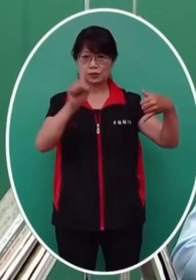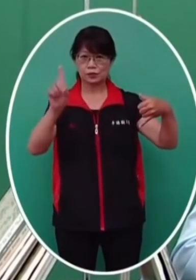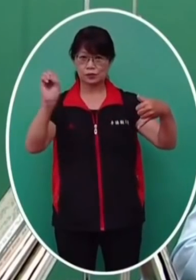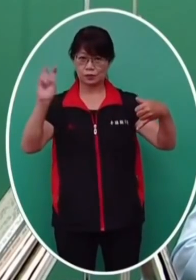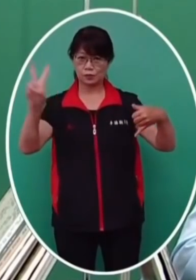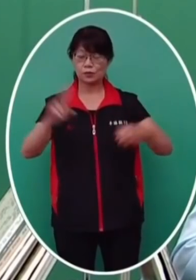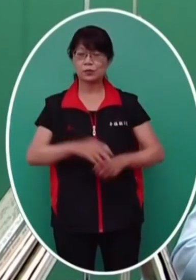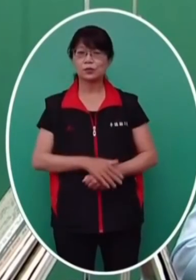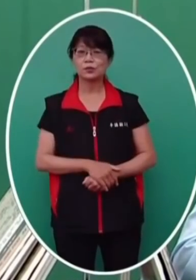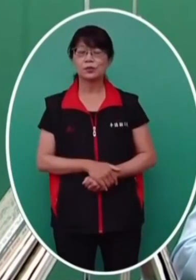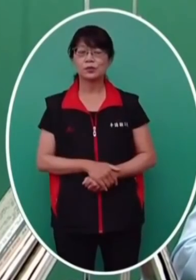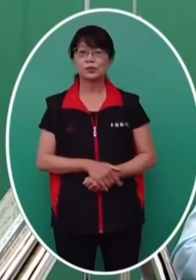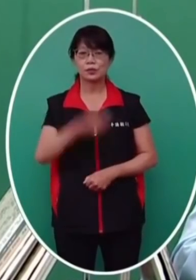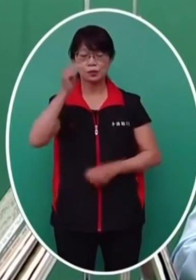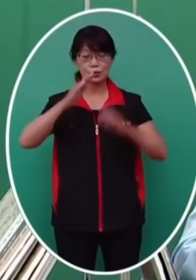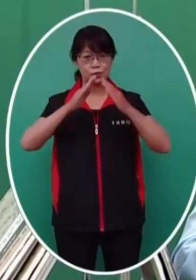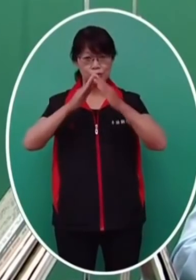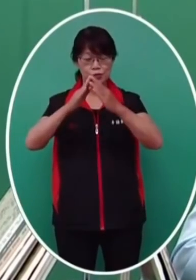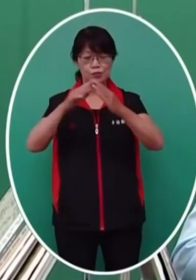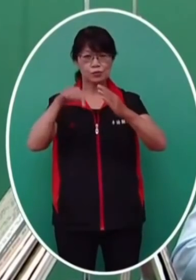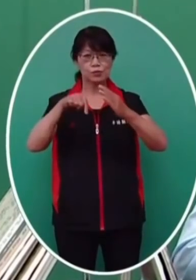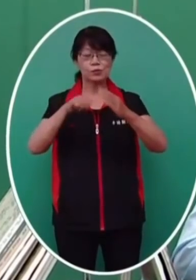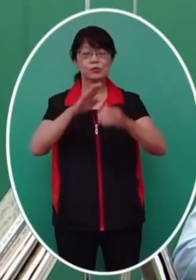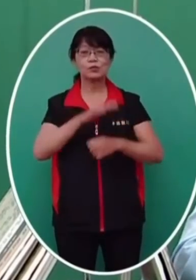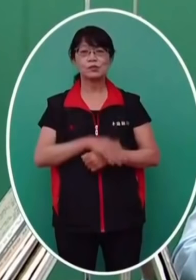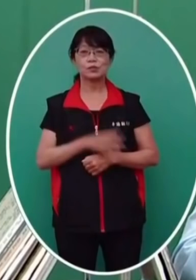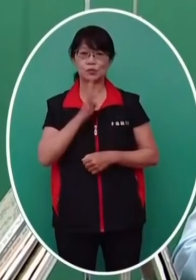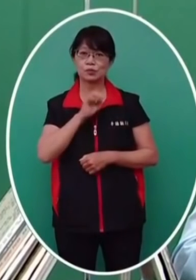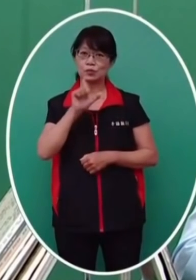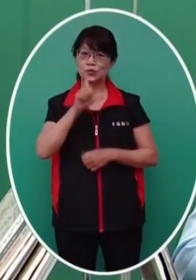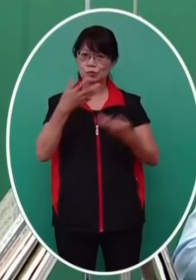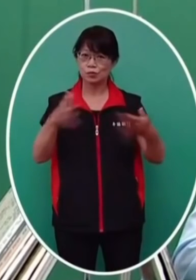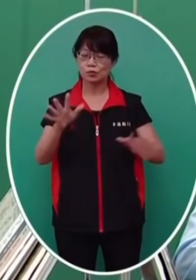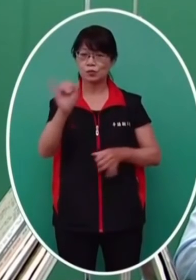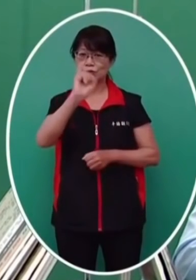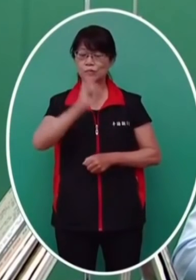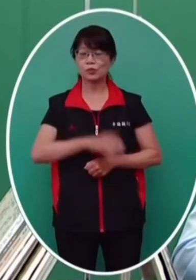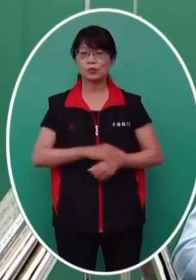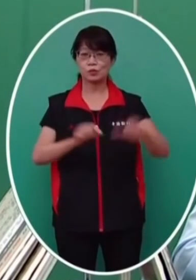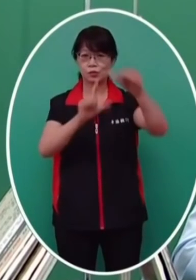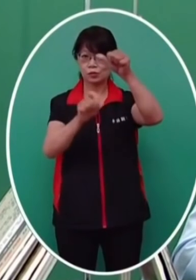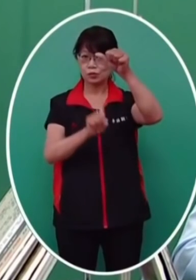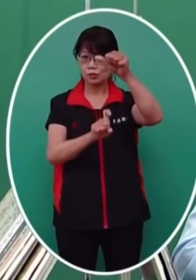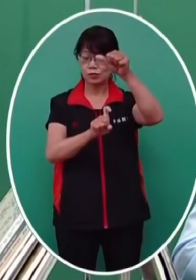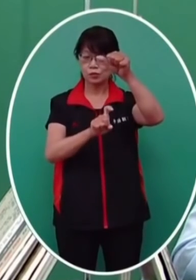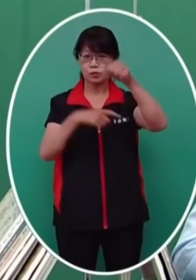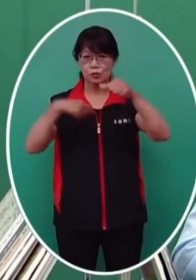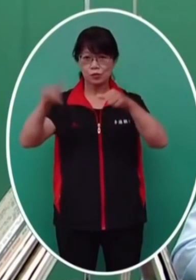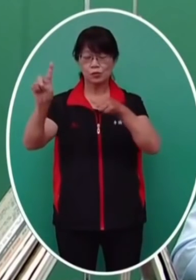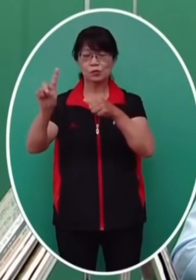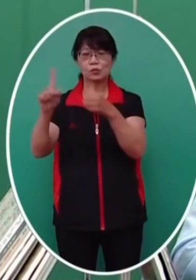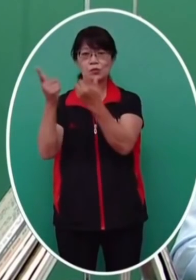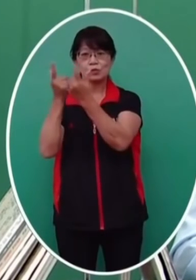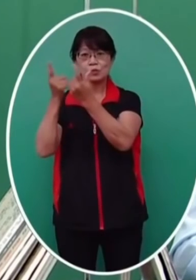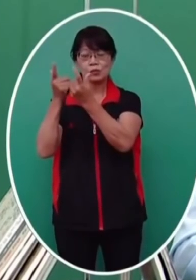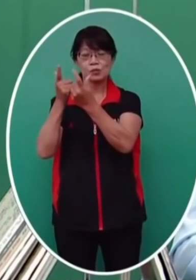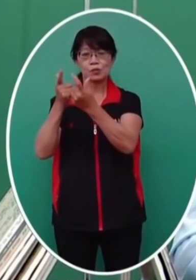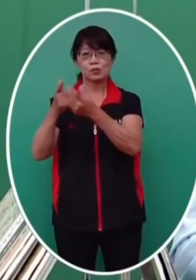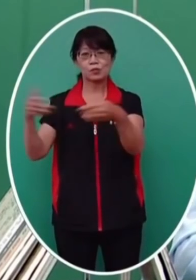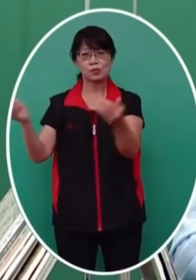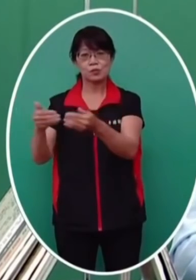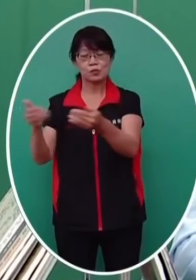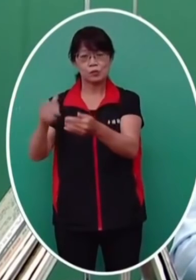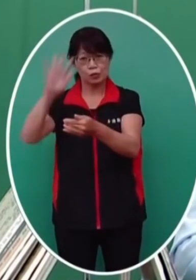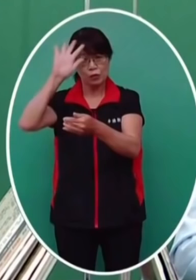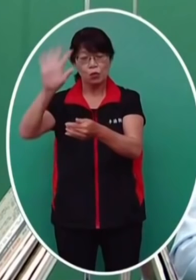的个案，他是本市的个案，60多岁的女性，5月10号至北部医院治疗其他的疾